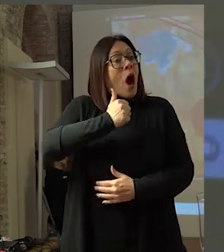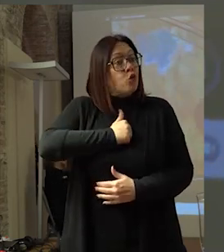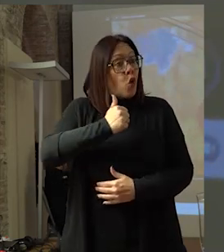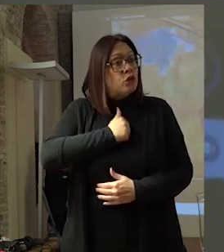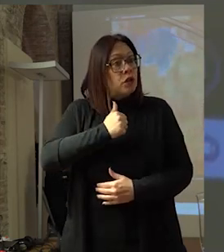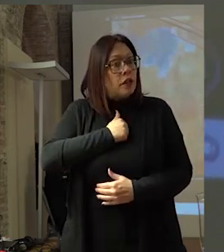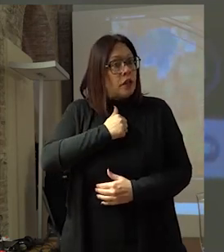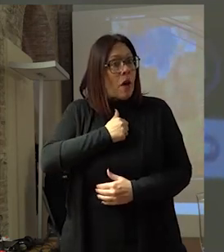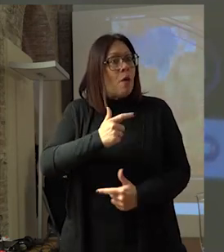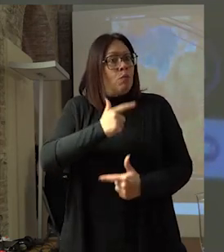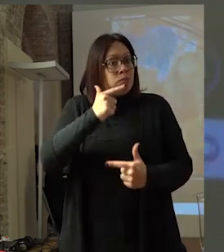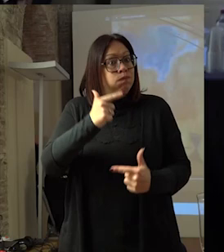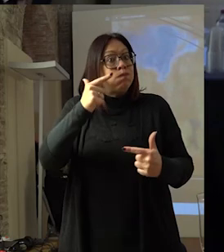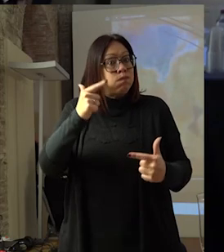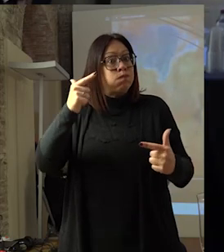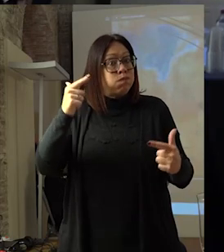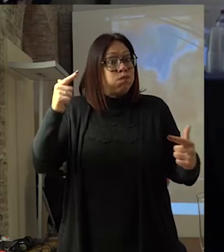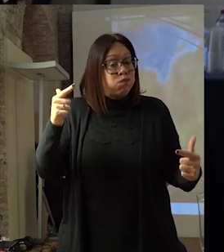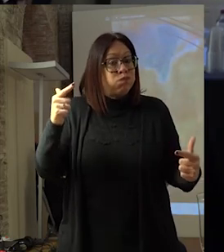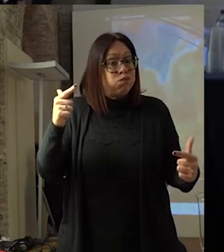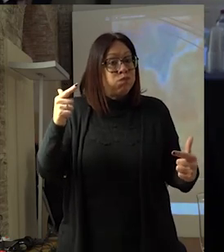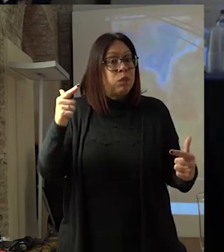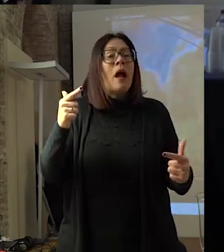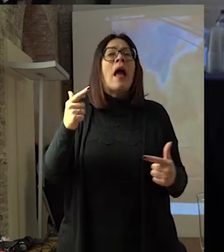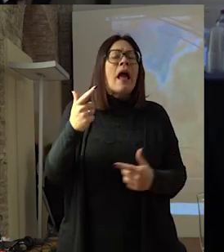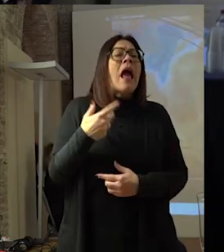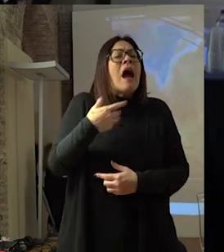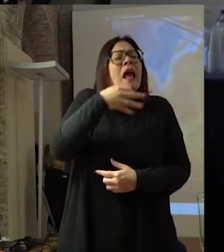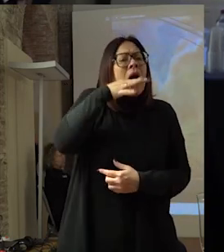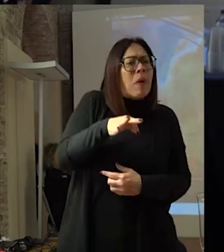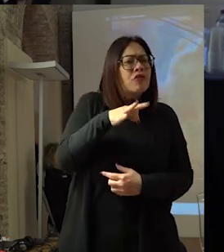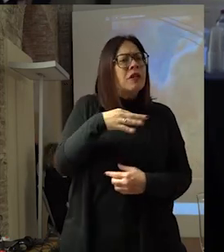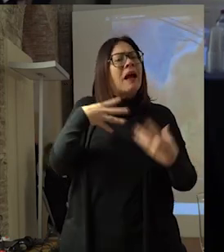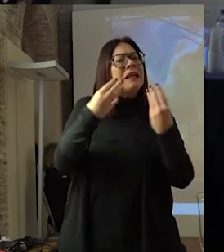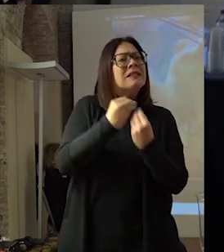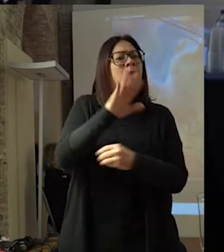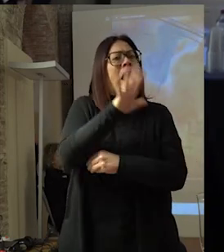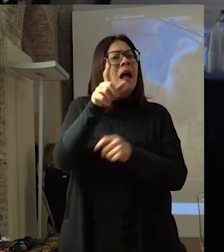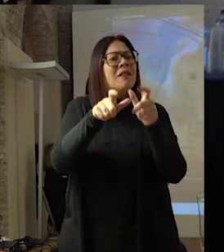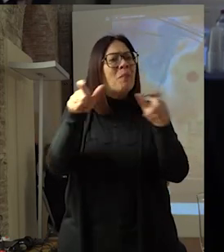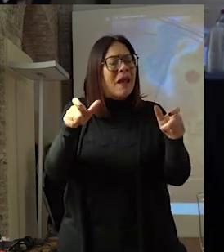la capacità di stare con altri, soprattutto